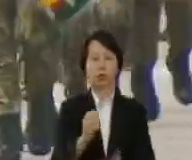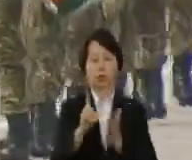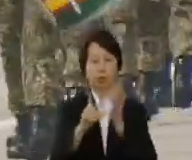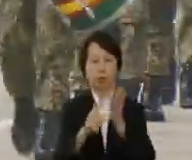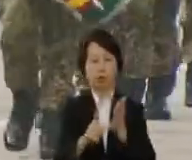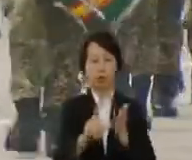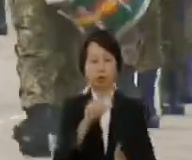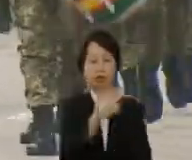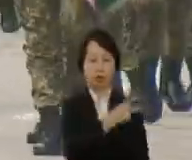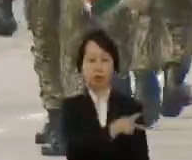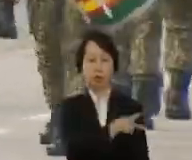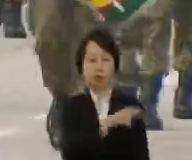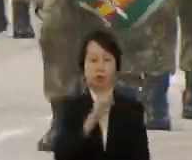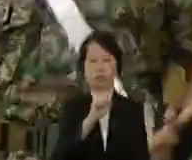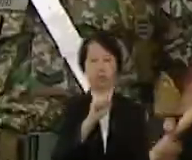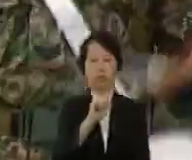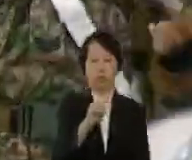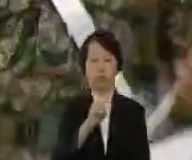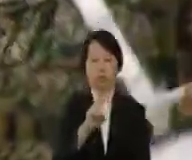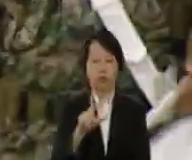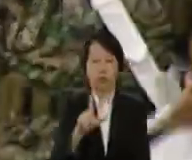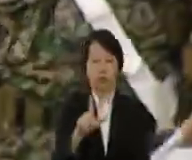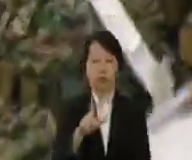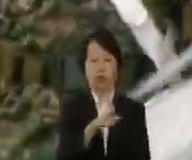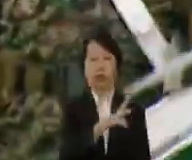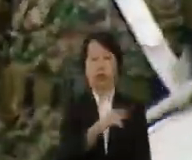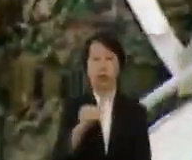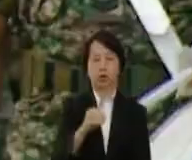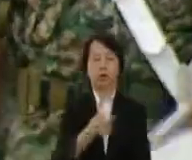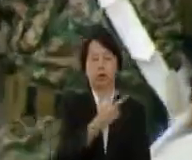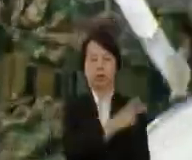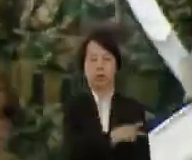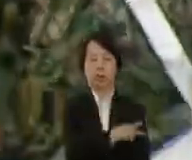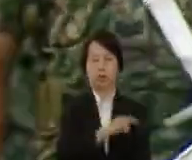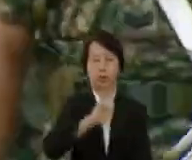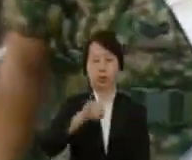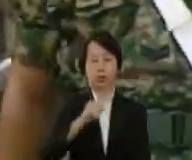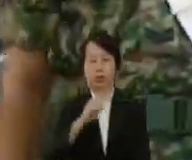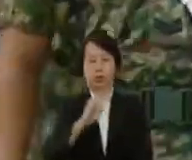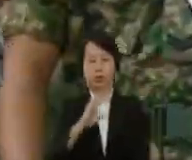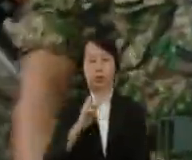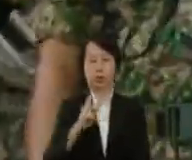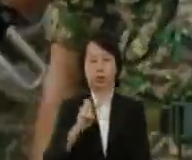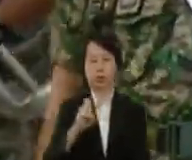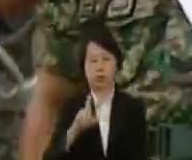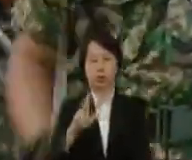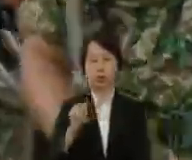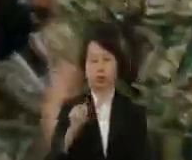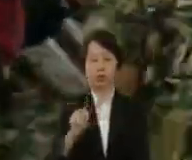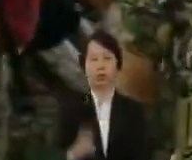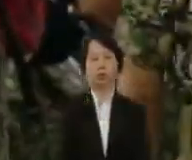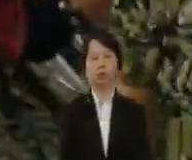oleh Sarjan Saiful Abdullah bin Ahmad serta Sarjan Jacqueline bin Jonon.